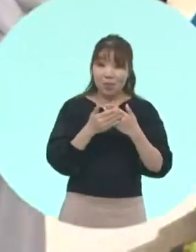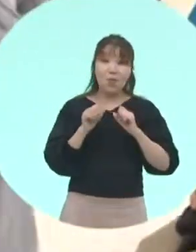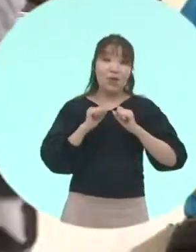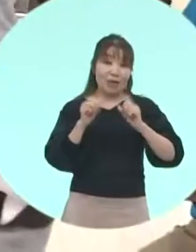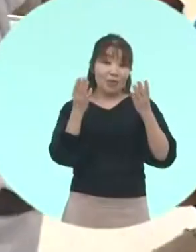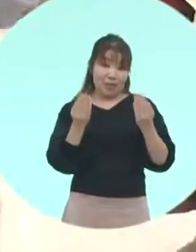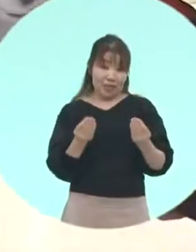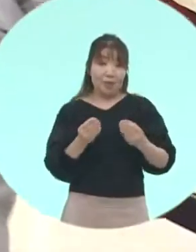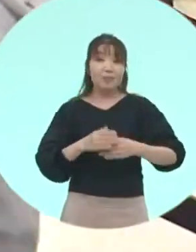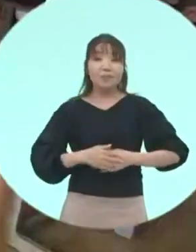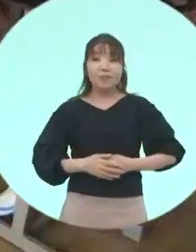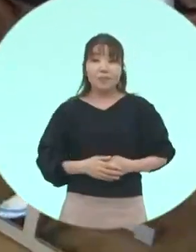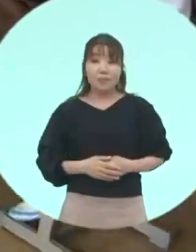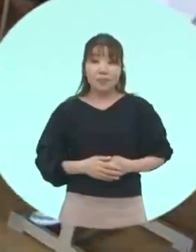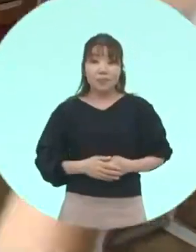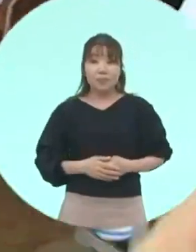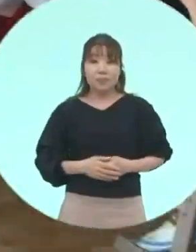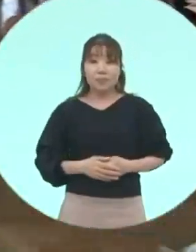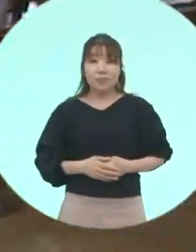ました。